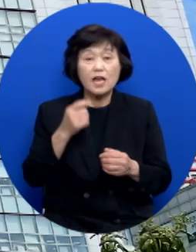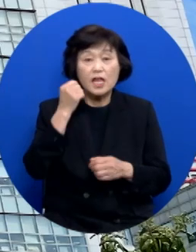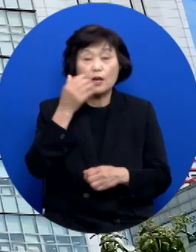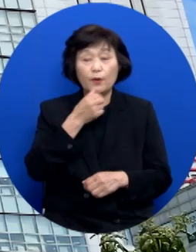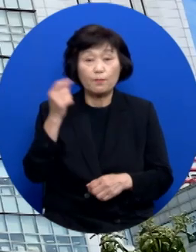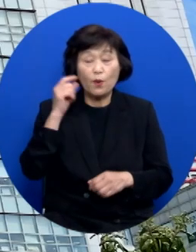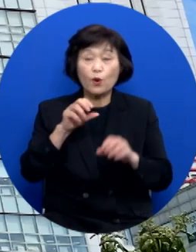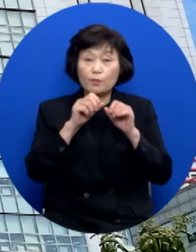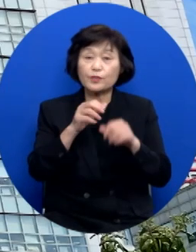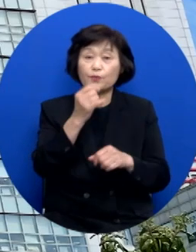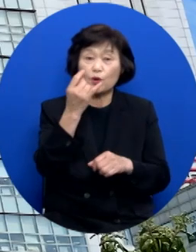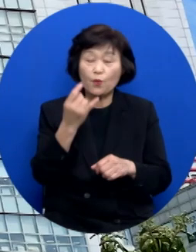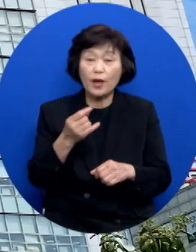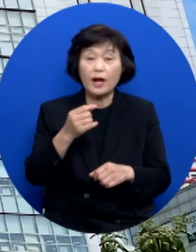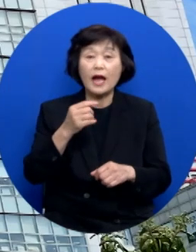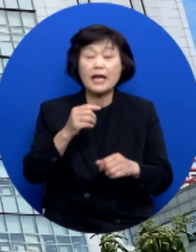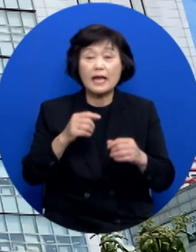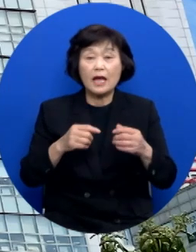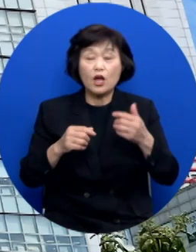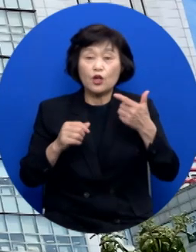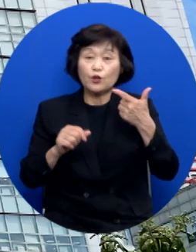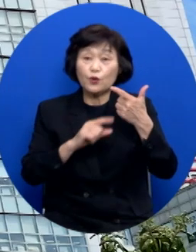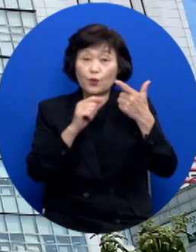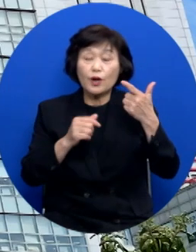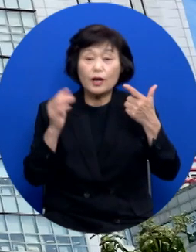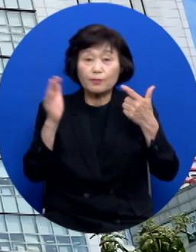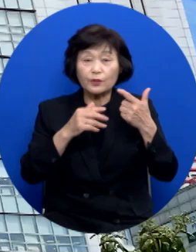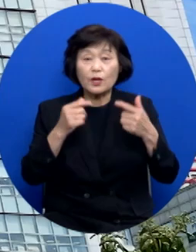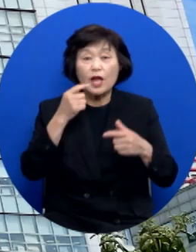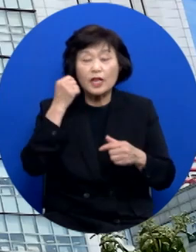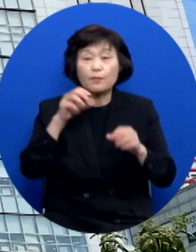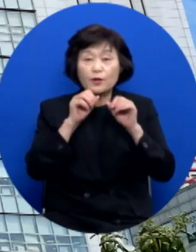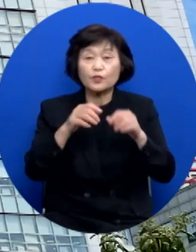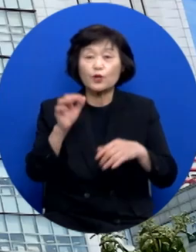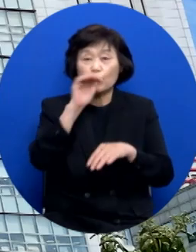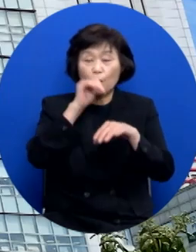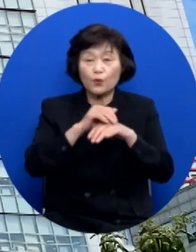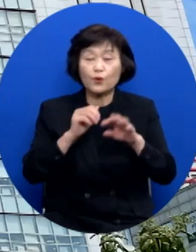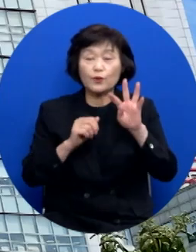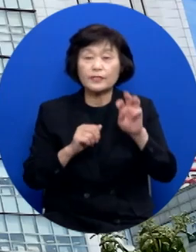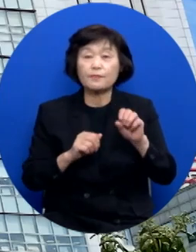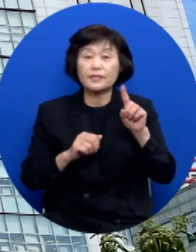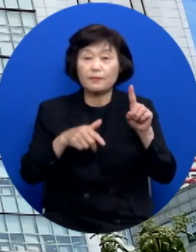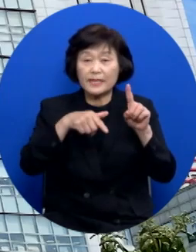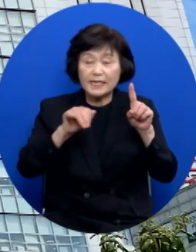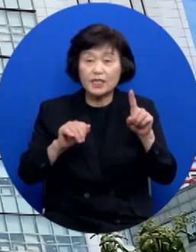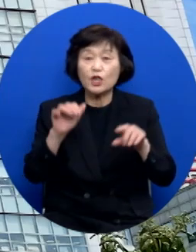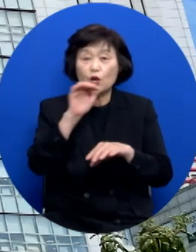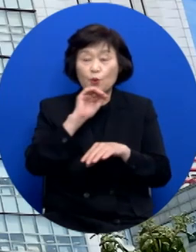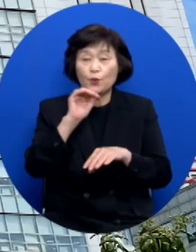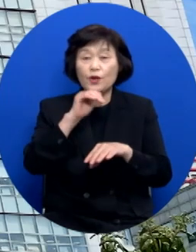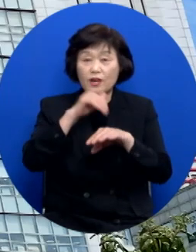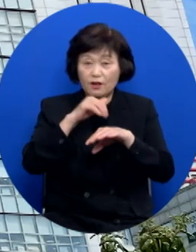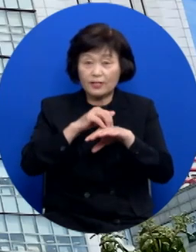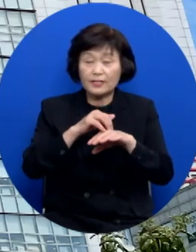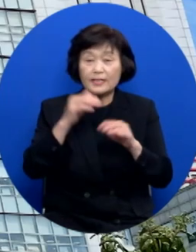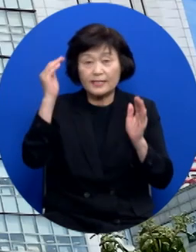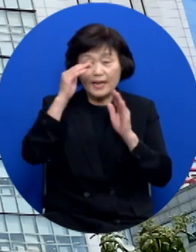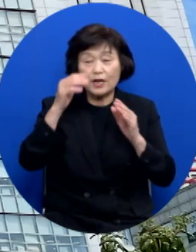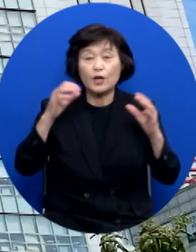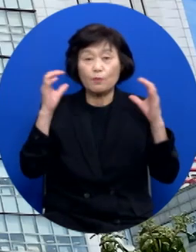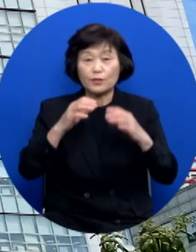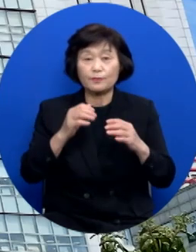일본 복음선교회가 다음 달 1일부터 일본 선교훈련 제31기 훈련생을 모집합니다. 훈련은